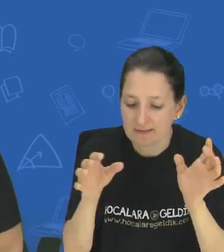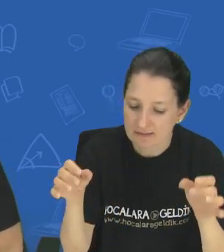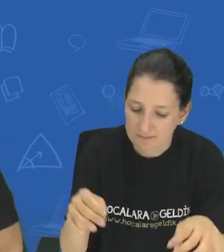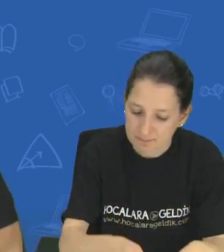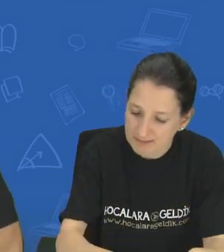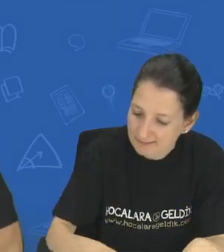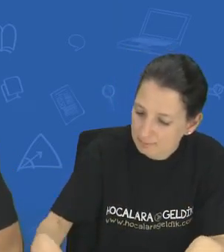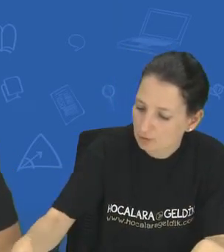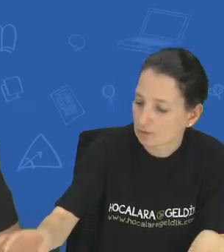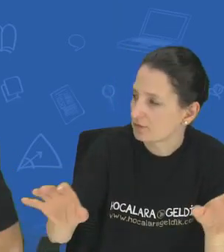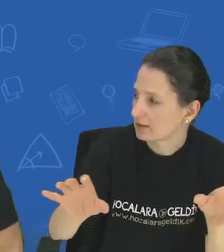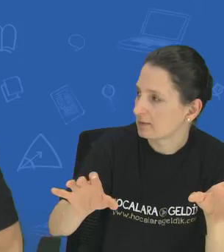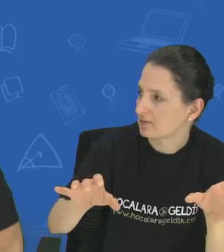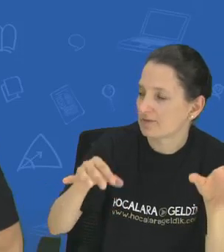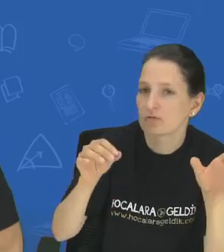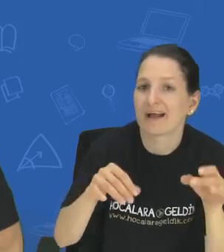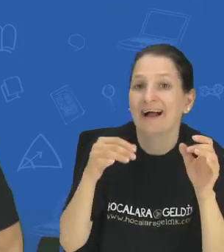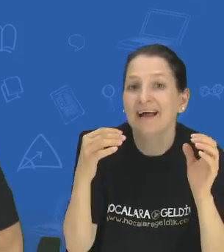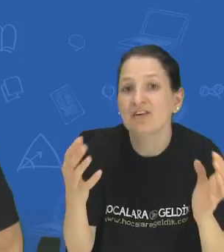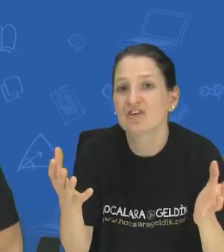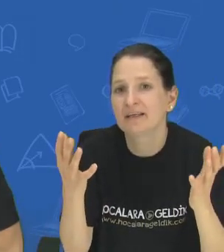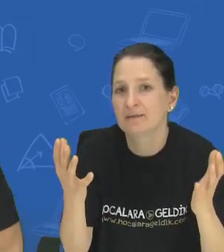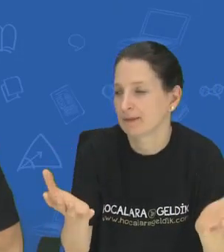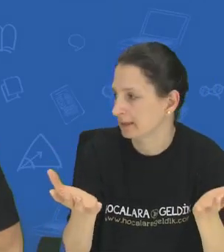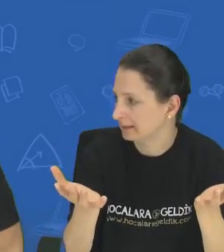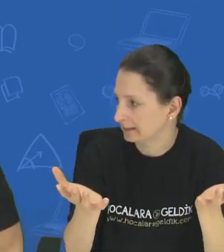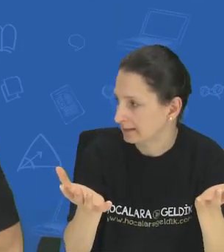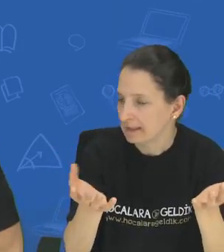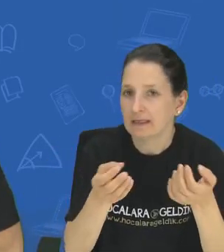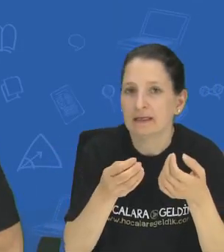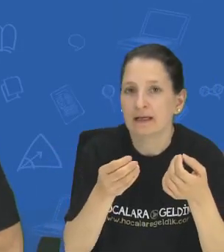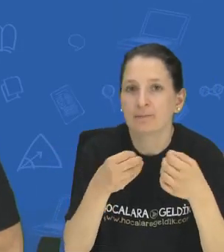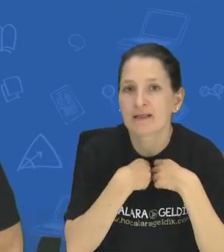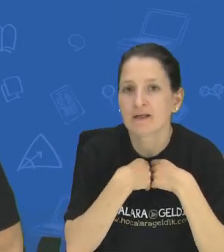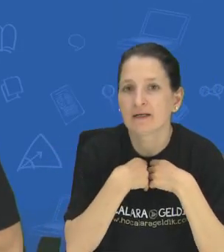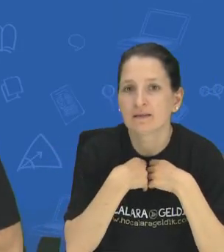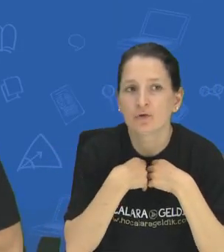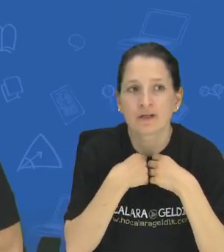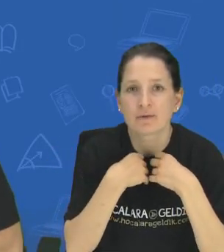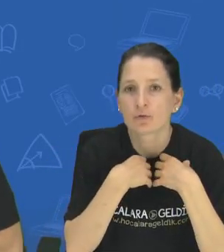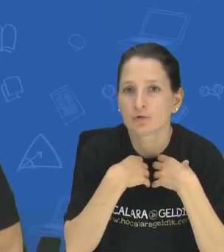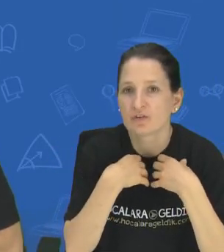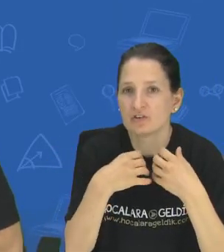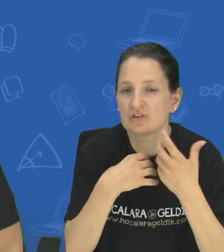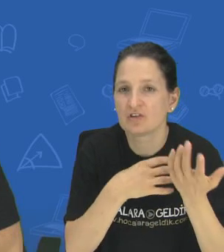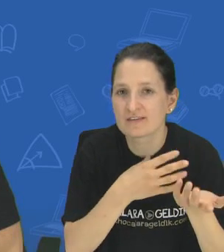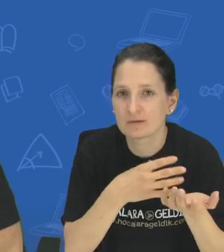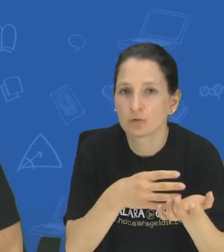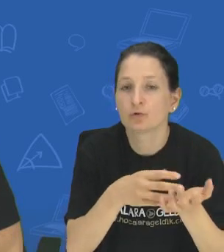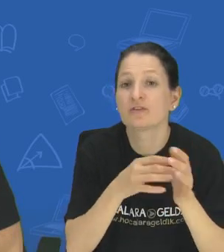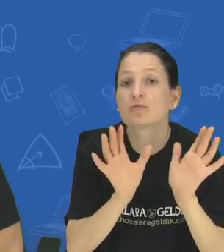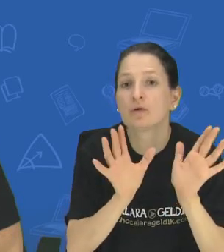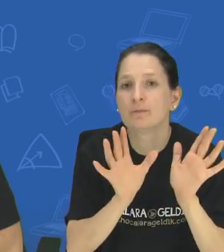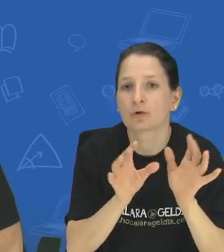Aslına bakarsanız bir tek böyle gösteremeyiz biz. Çünkü her şey kimya ile ilgili. Hani bir kimya öğretmeni olduğum için, işin